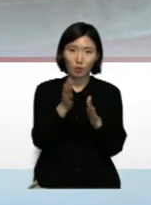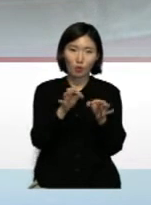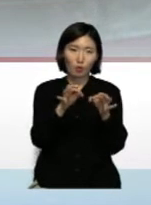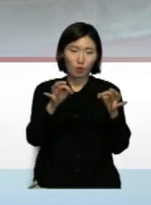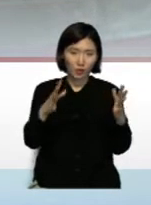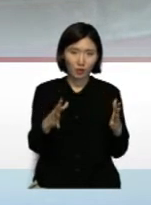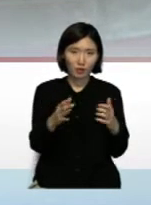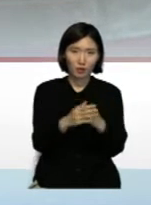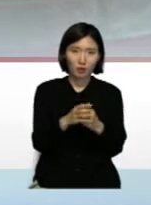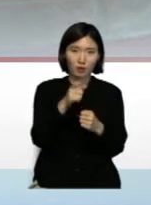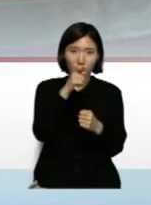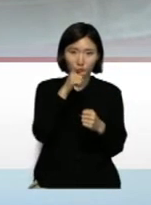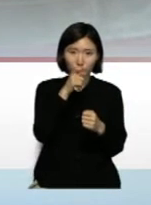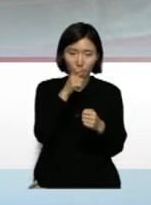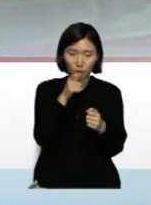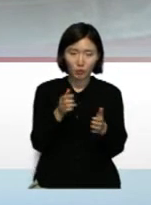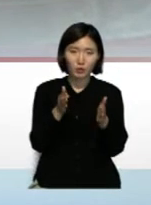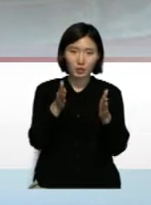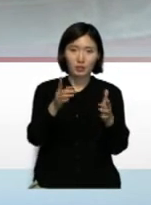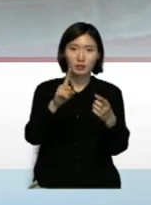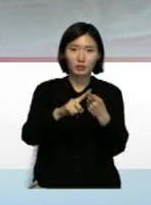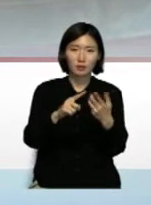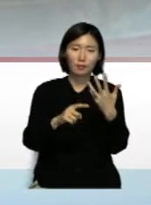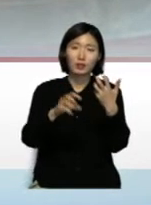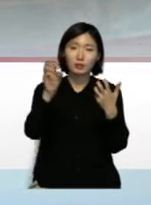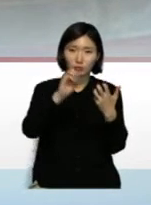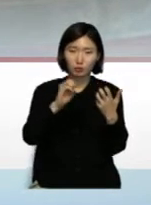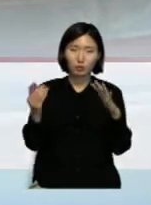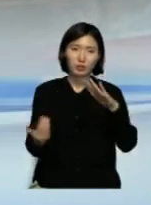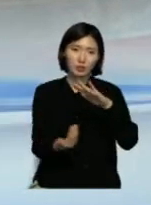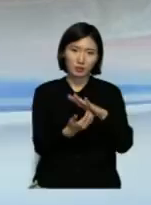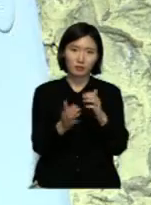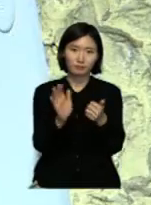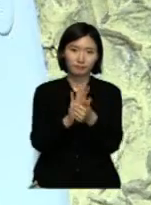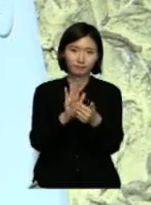수도관 교체에 최대 80%를 지원합니다. 박영 기자입니다.